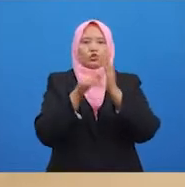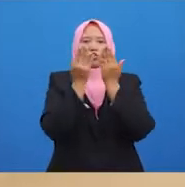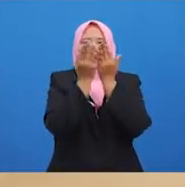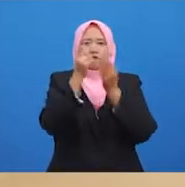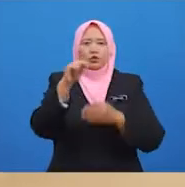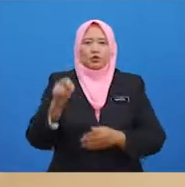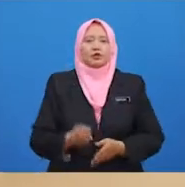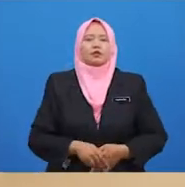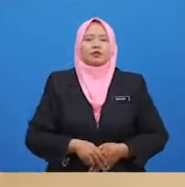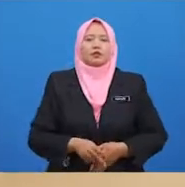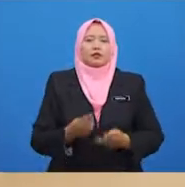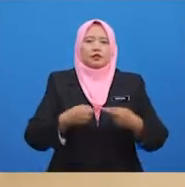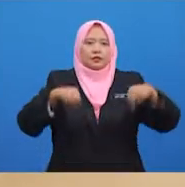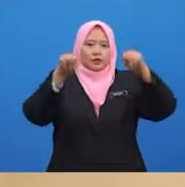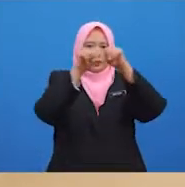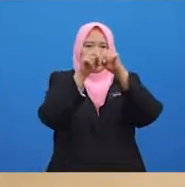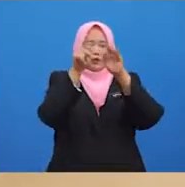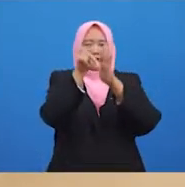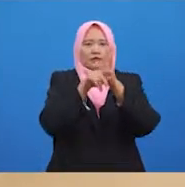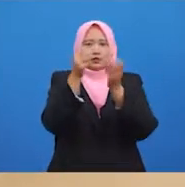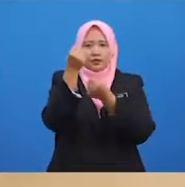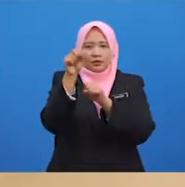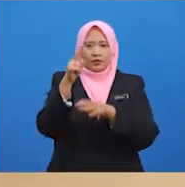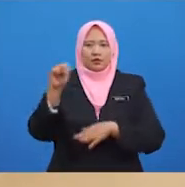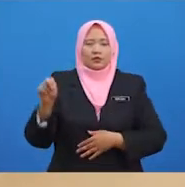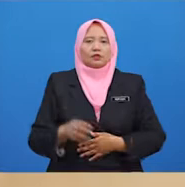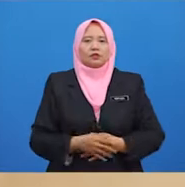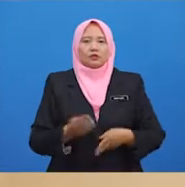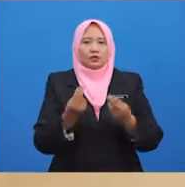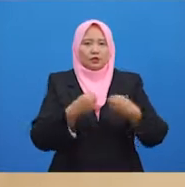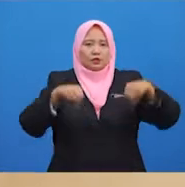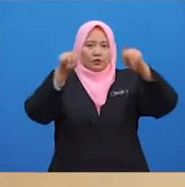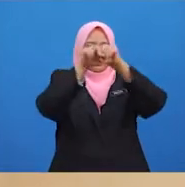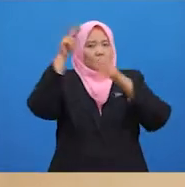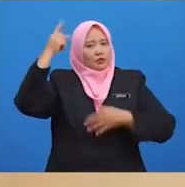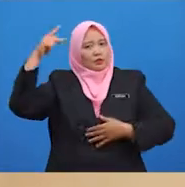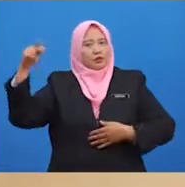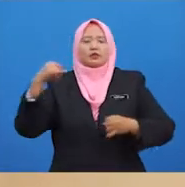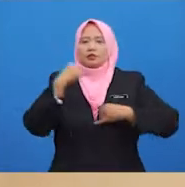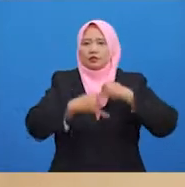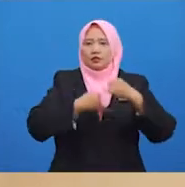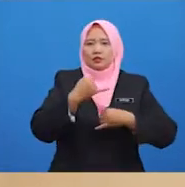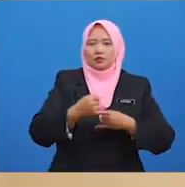nilai kesetiaan, nilai mengenang jasa dan nilai keinsafan.